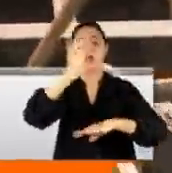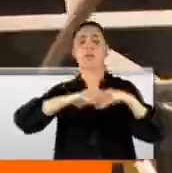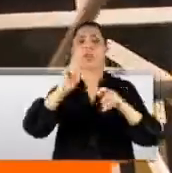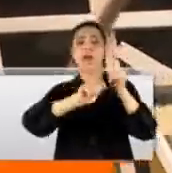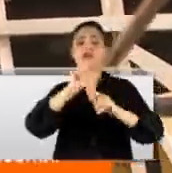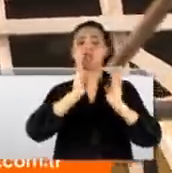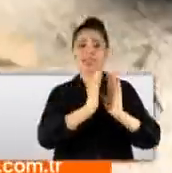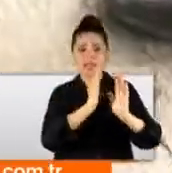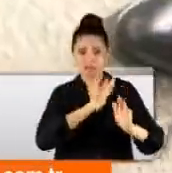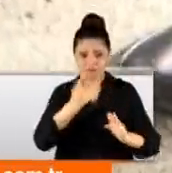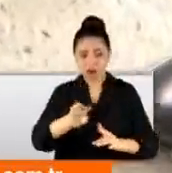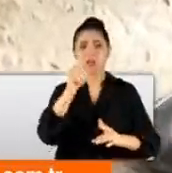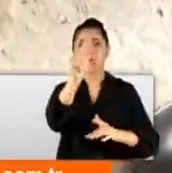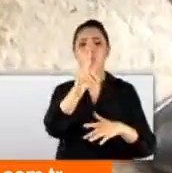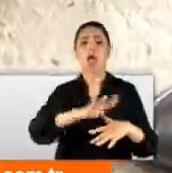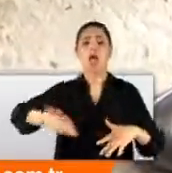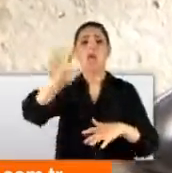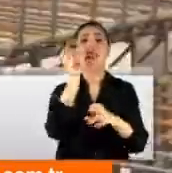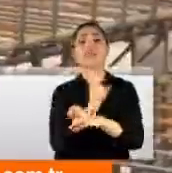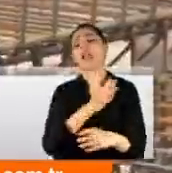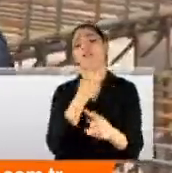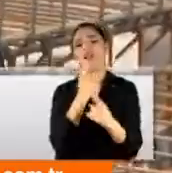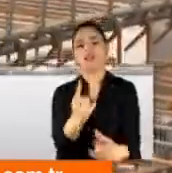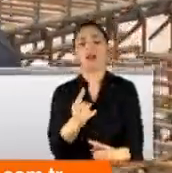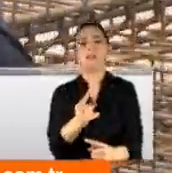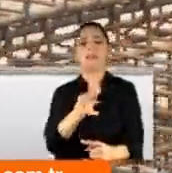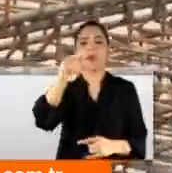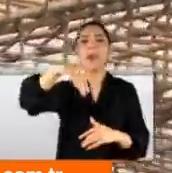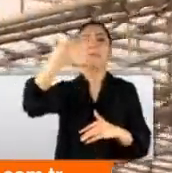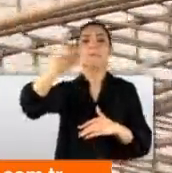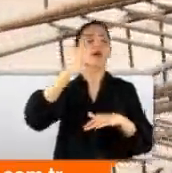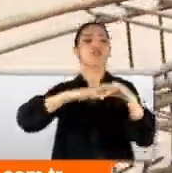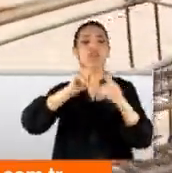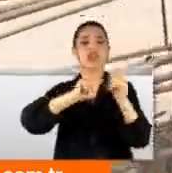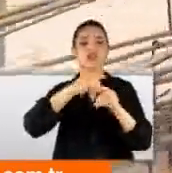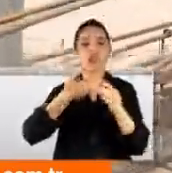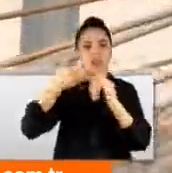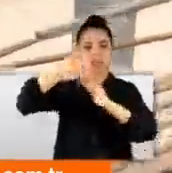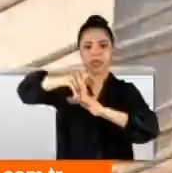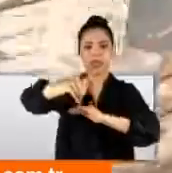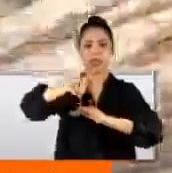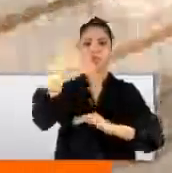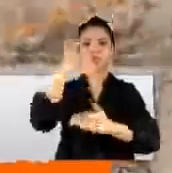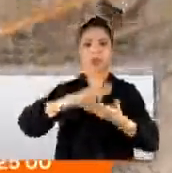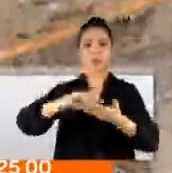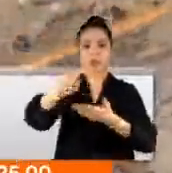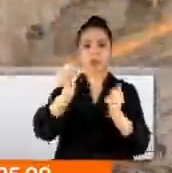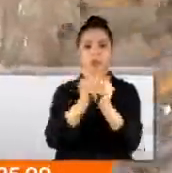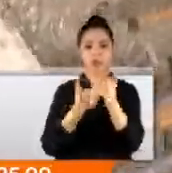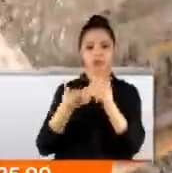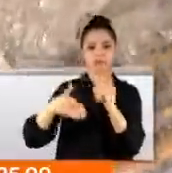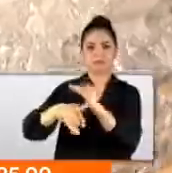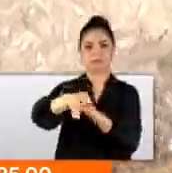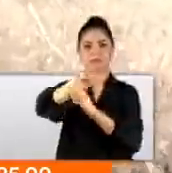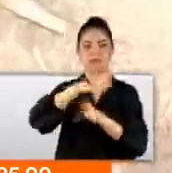süren birçok inşaat adeta mayın tarlası gibi. Bakın şimdi bir inşaat sahasına giriyoruz. Kameraman arkadaşım Muhammed Ersöz'le birlikte